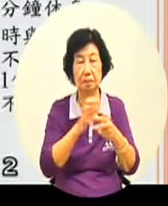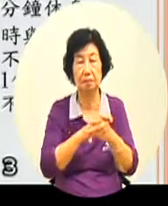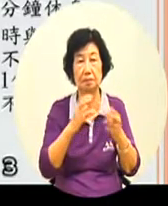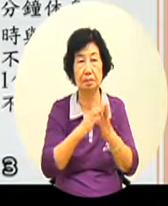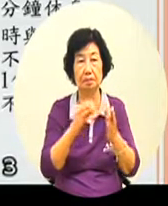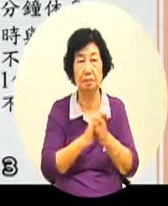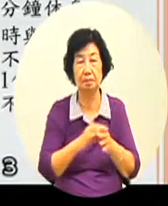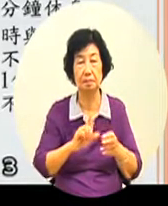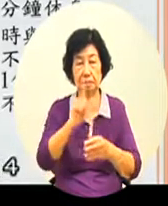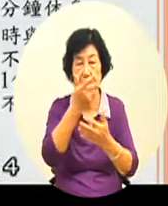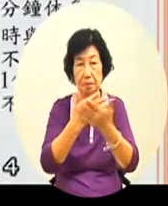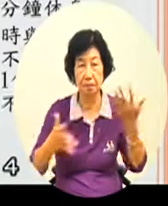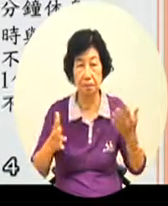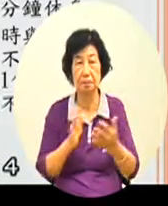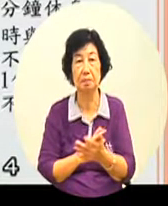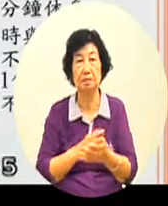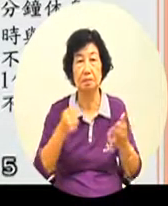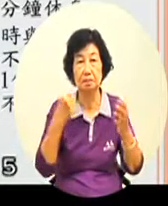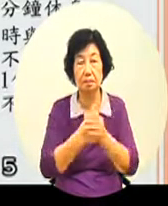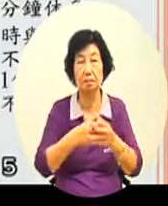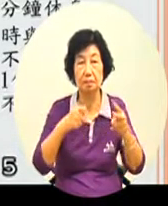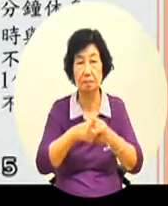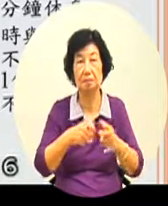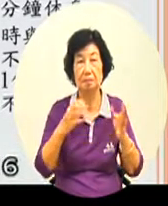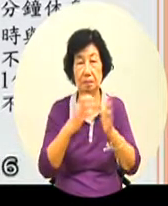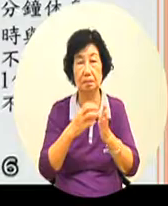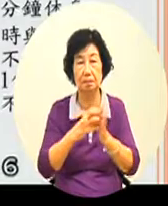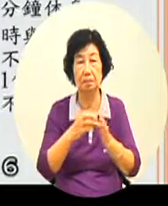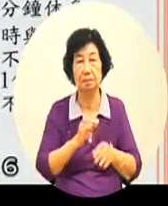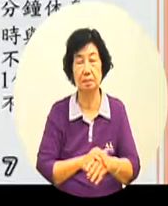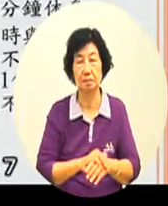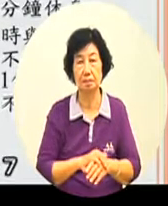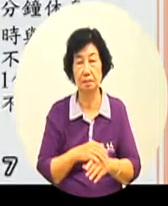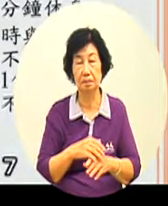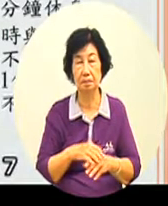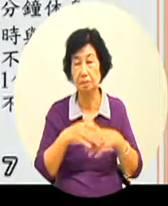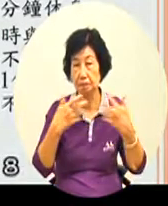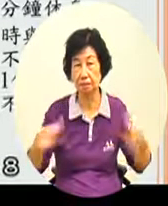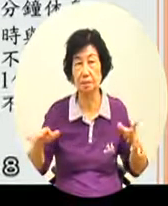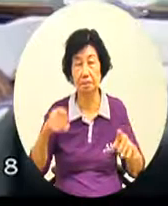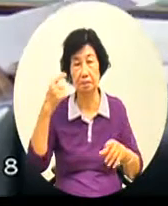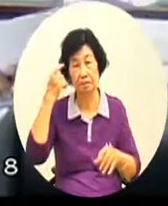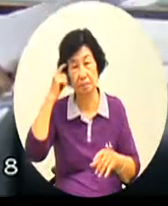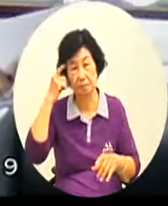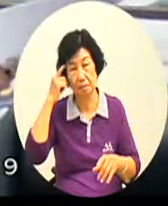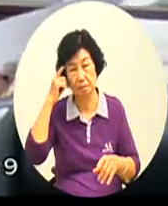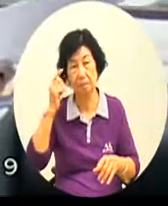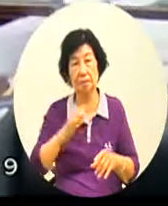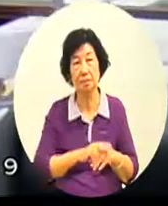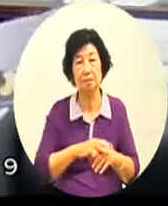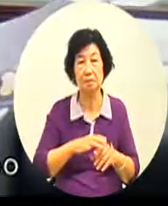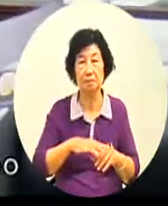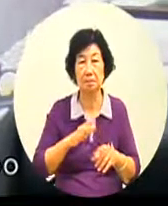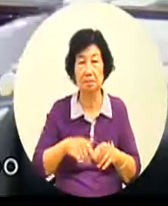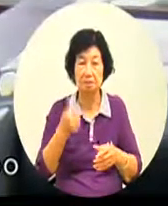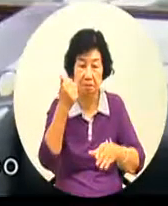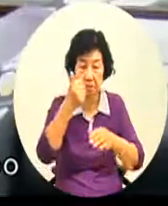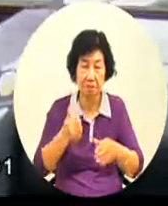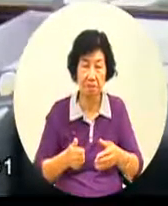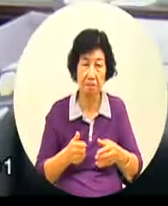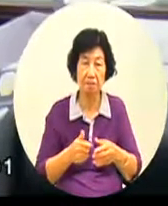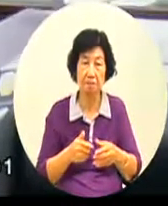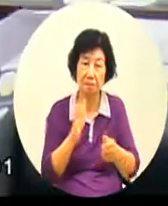讲的就是叫做资工局啊。那资工为什么叫资工局？因为很多人认为它是跟资方站在一起的一个局处。那怎